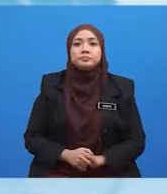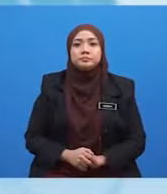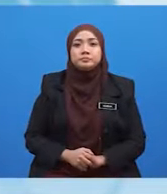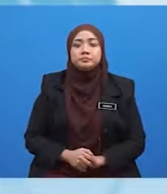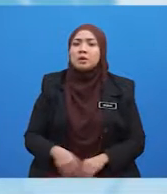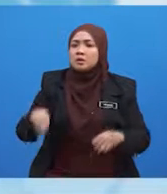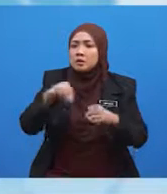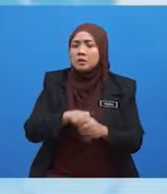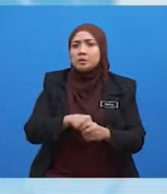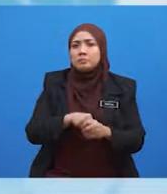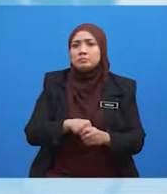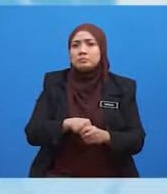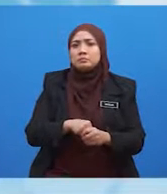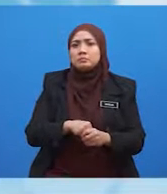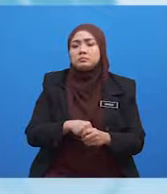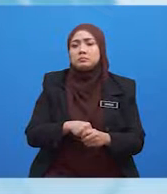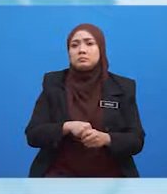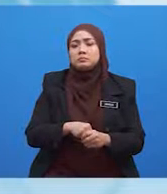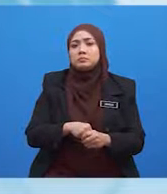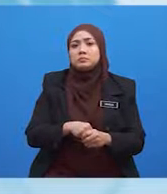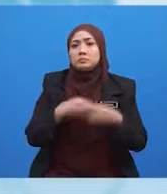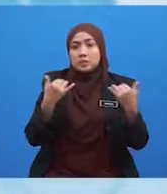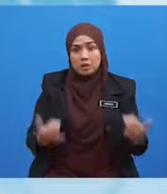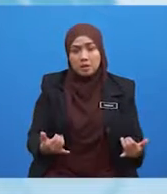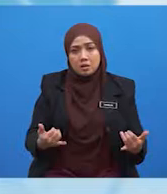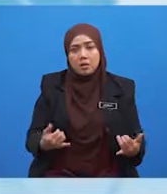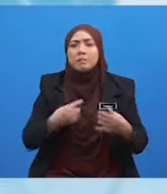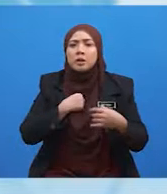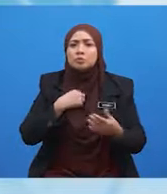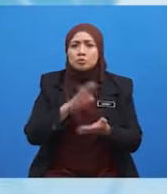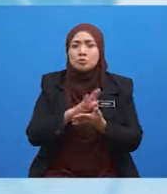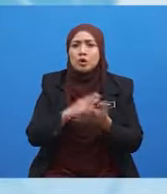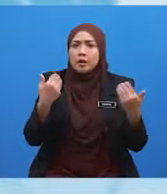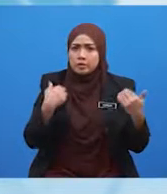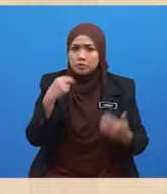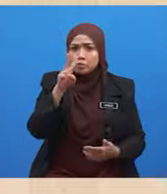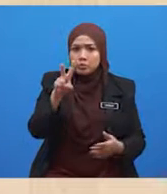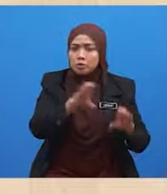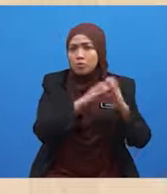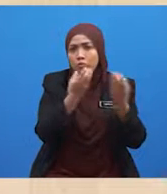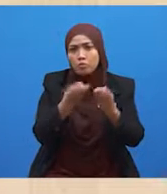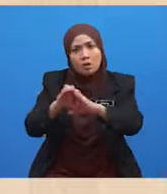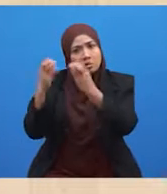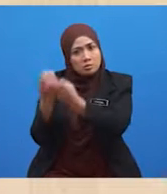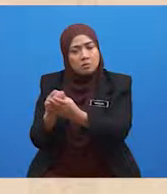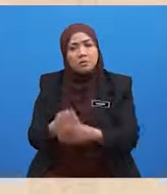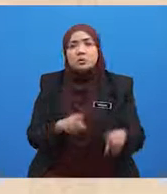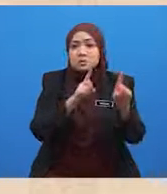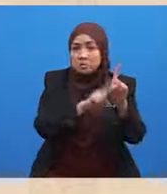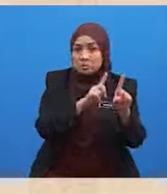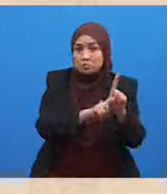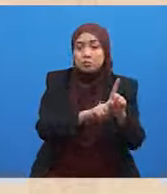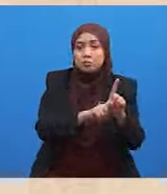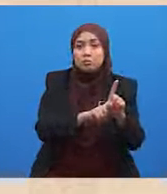dalam situasi di Malaysia pakaian seragam sekolah mempunyai dua kategori Pertama pakai